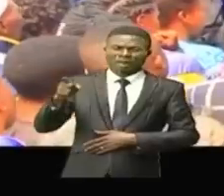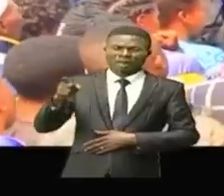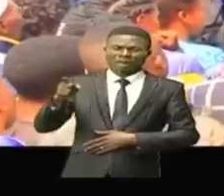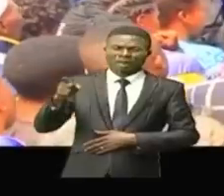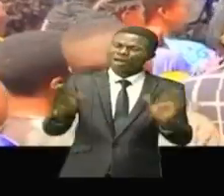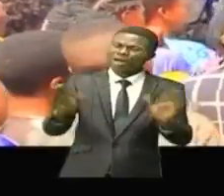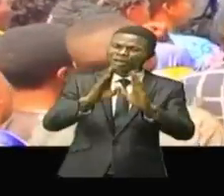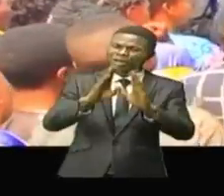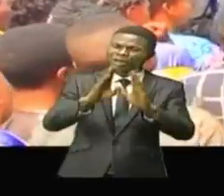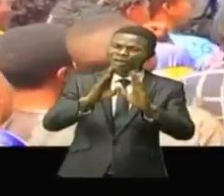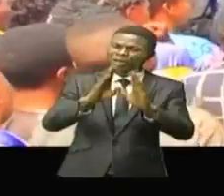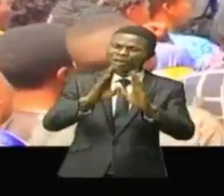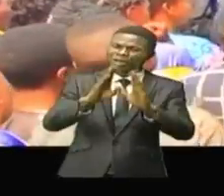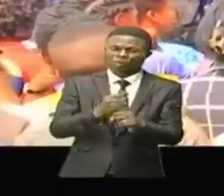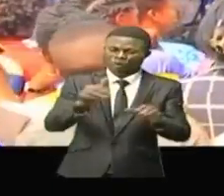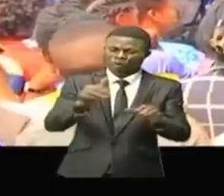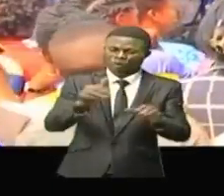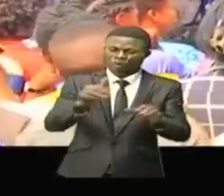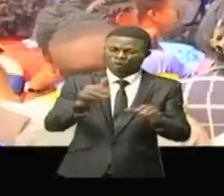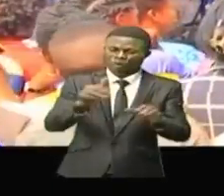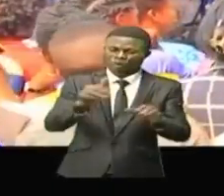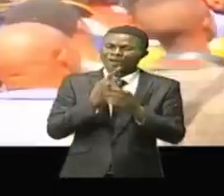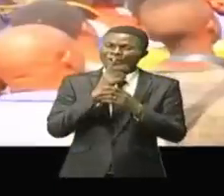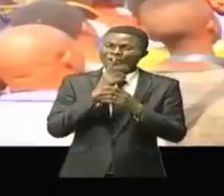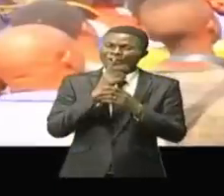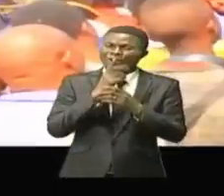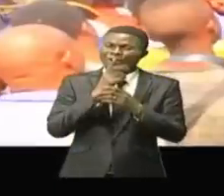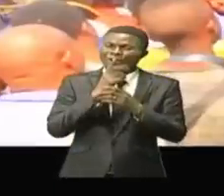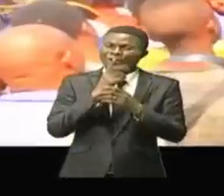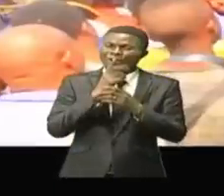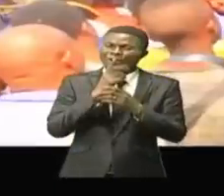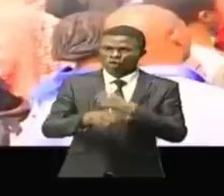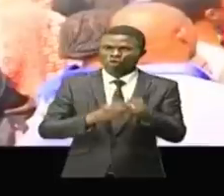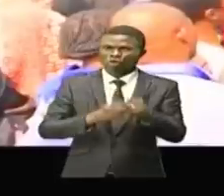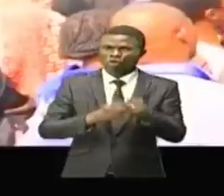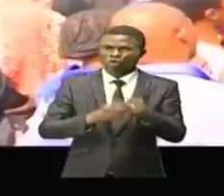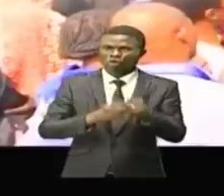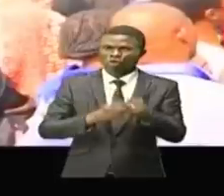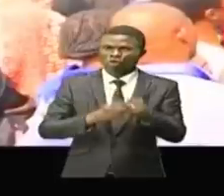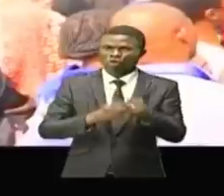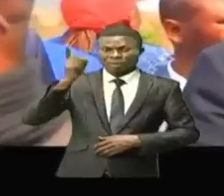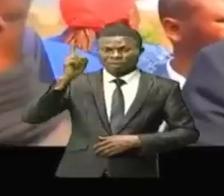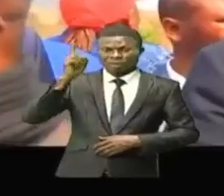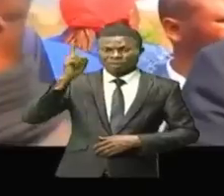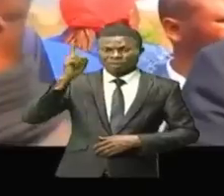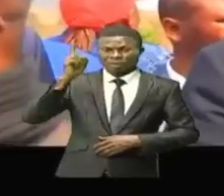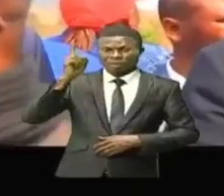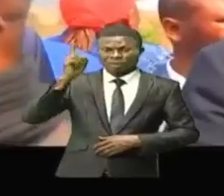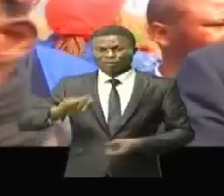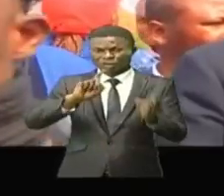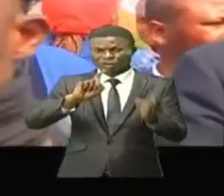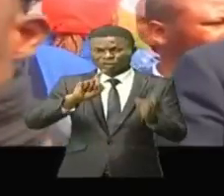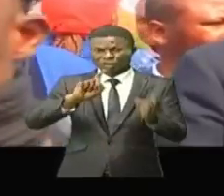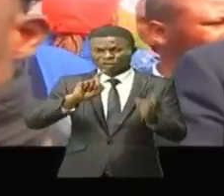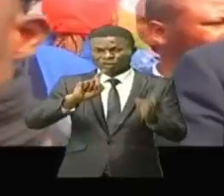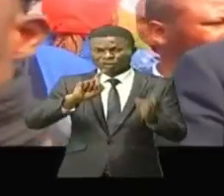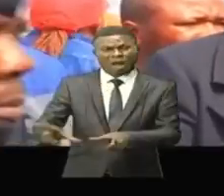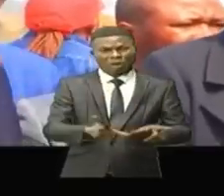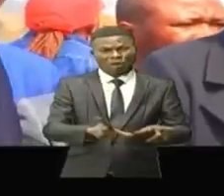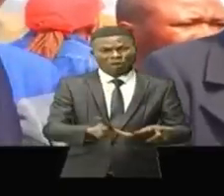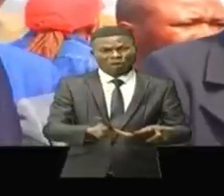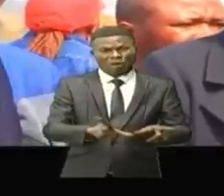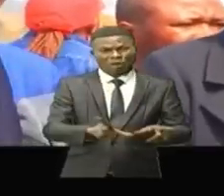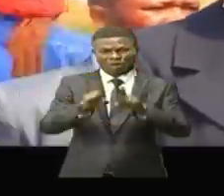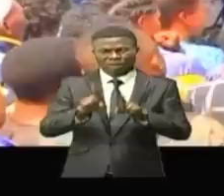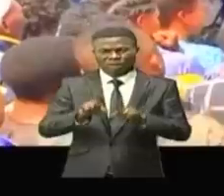sur l'effectivité de ces travaux. À travers ce projet, la première citoyenne du Lualaba entend non seulement changer l'image du Lualaba, mais aussi et